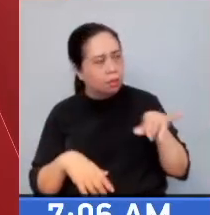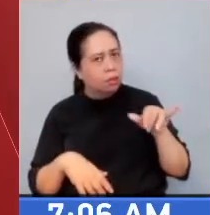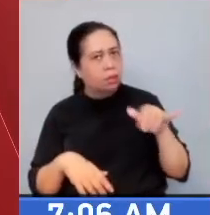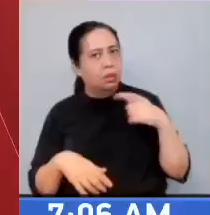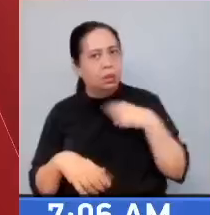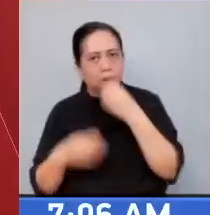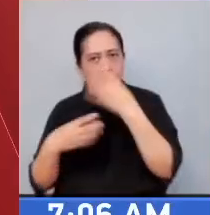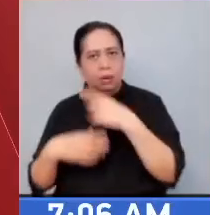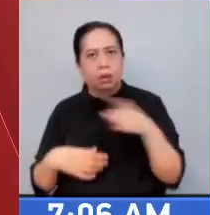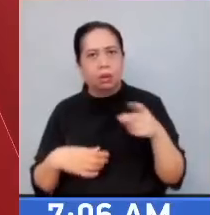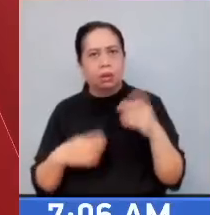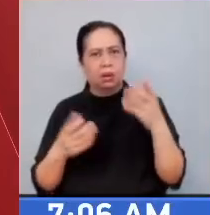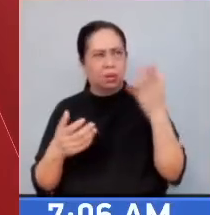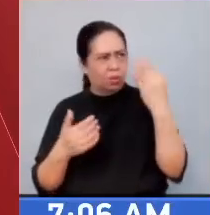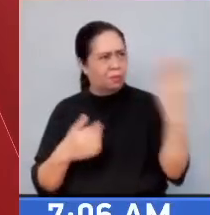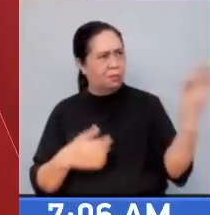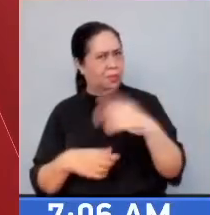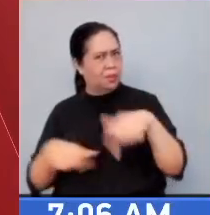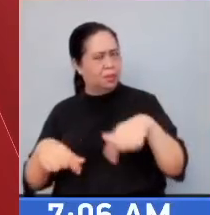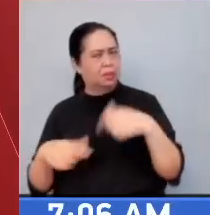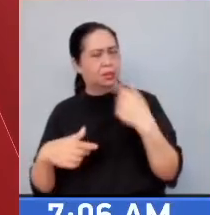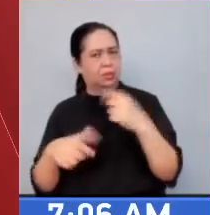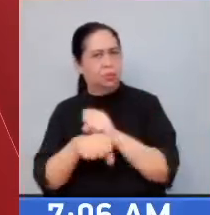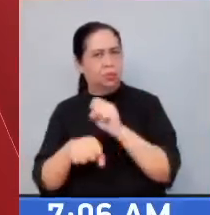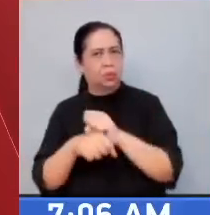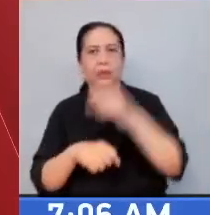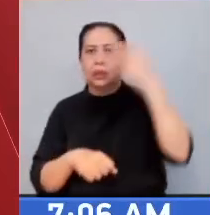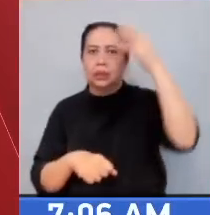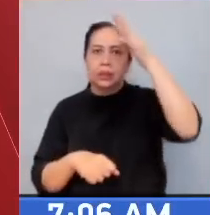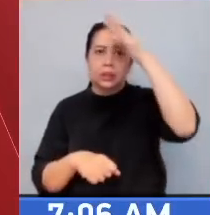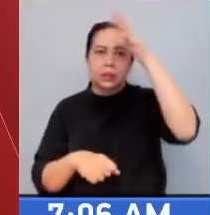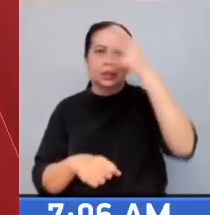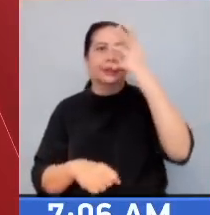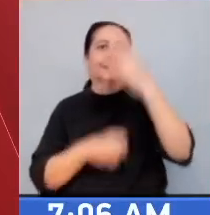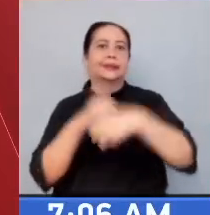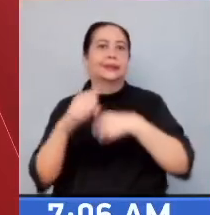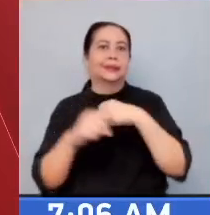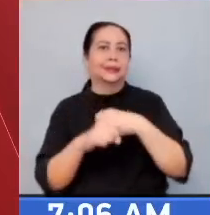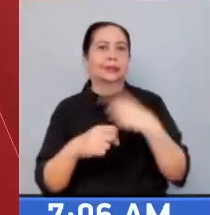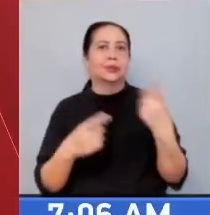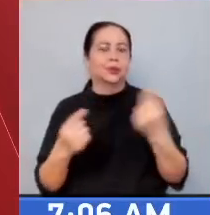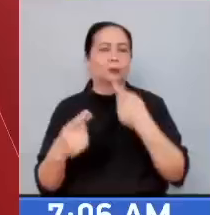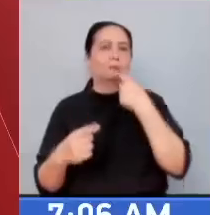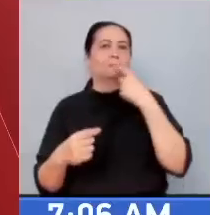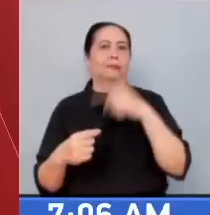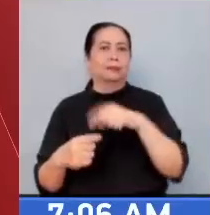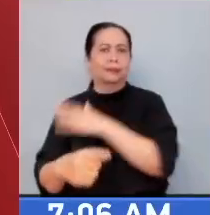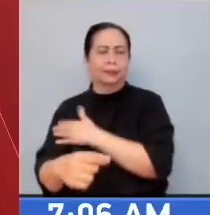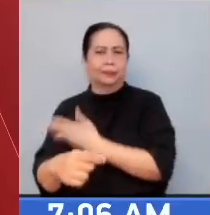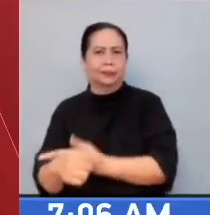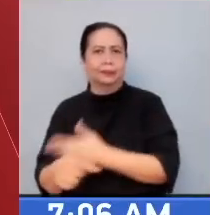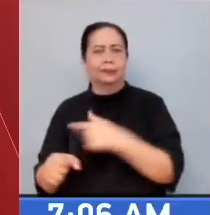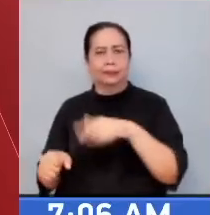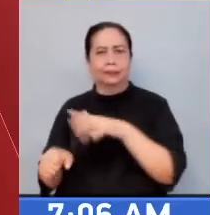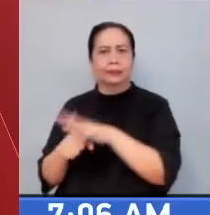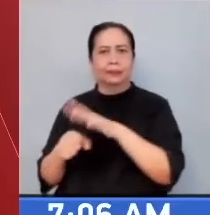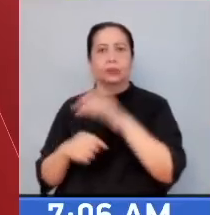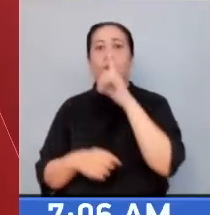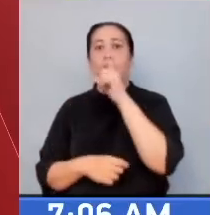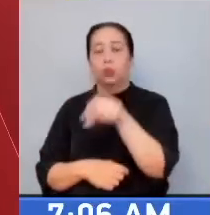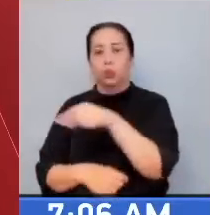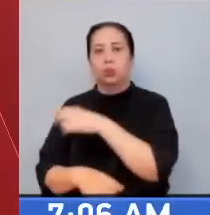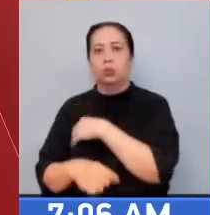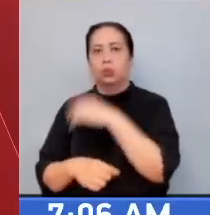kanya. Hindi raw alam ng ama na 6 na taon na palang ginagawa ng kahalayan ng kanyang anak. Nagsumbong daw ang bata sa kanyang teacher